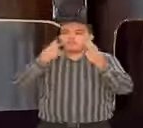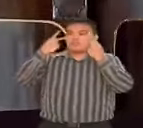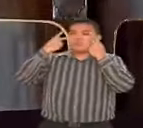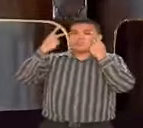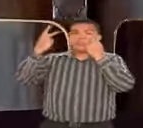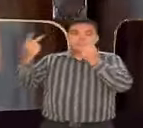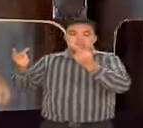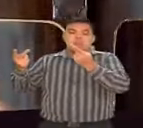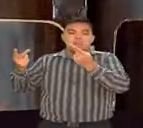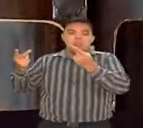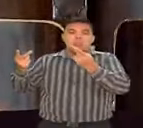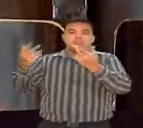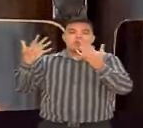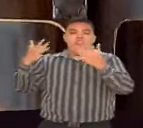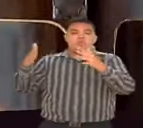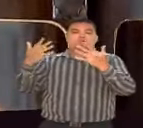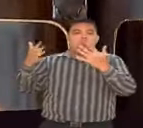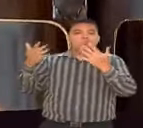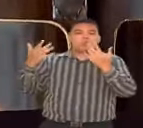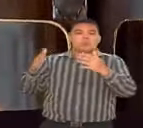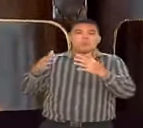see things as they are.